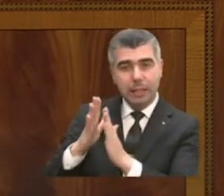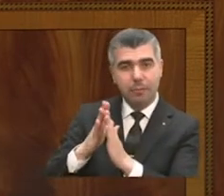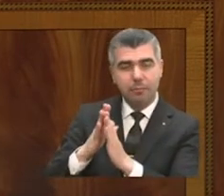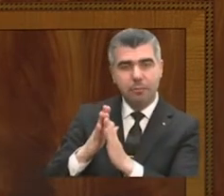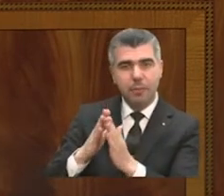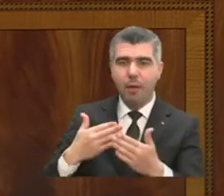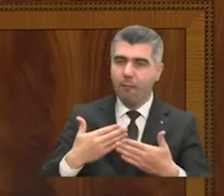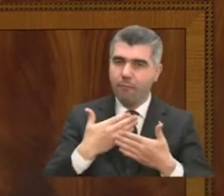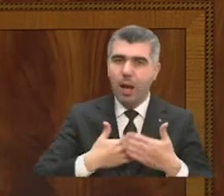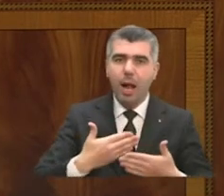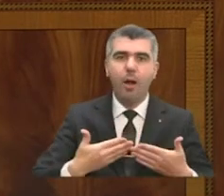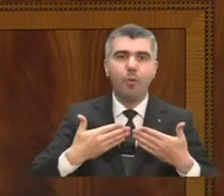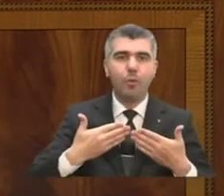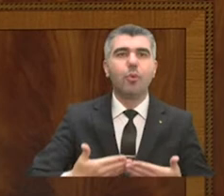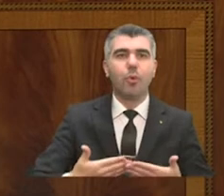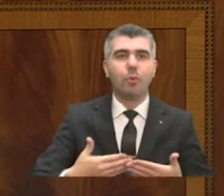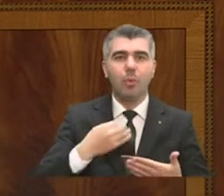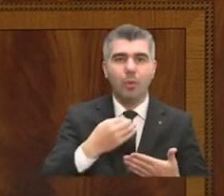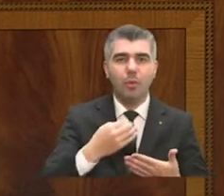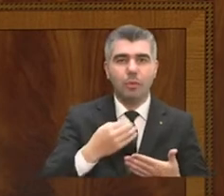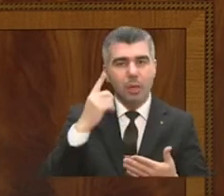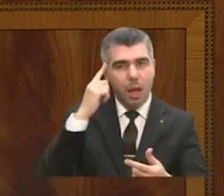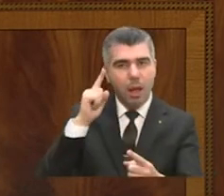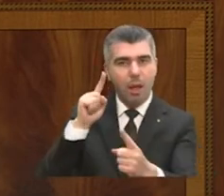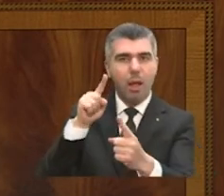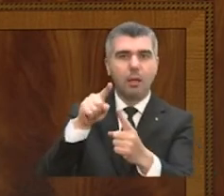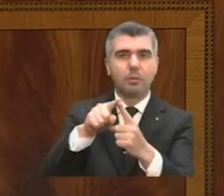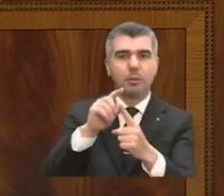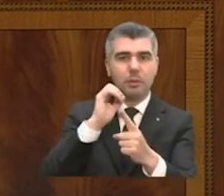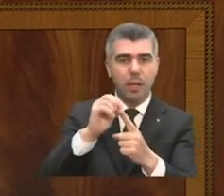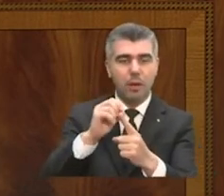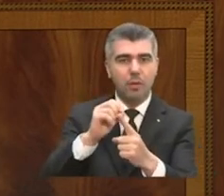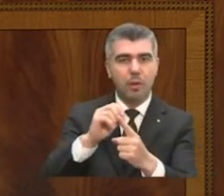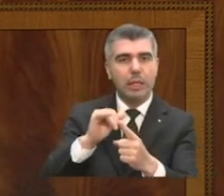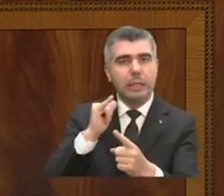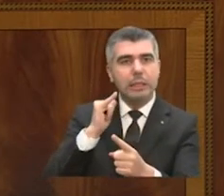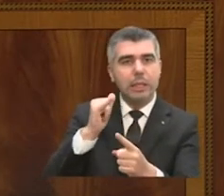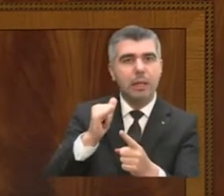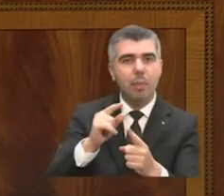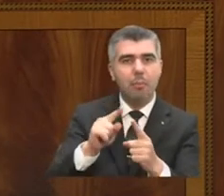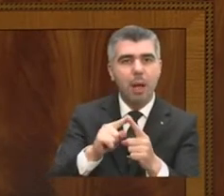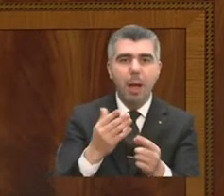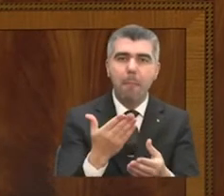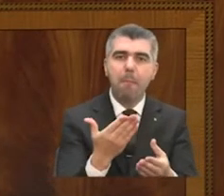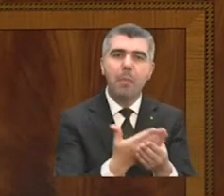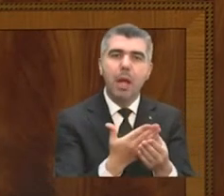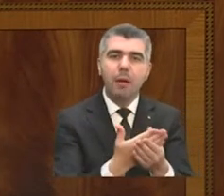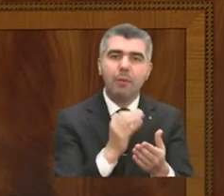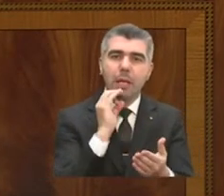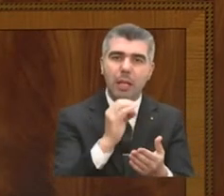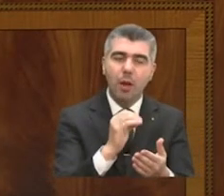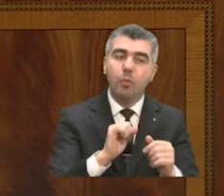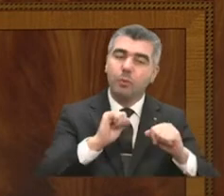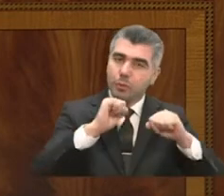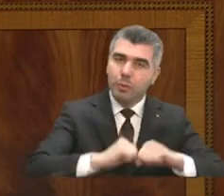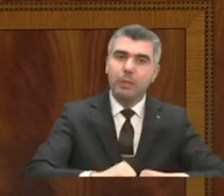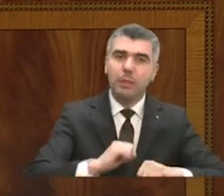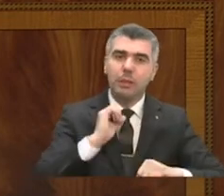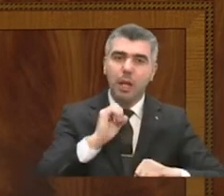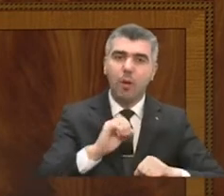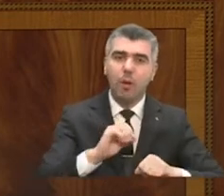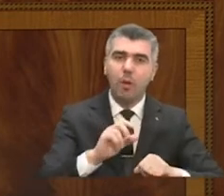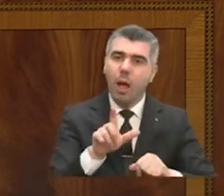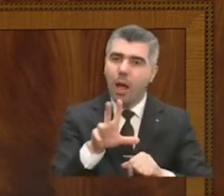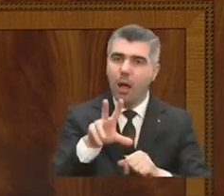pas évidemment vous défaire de cette position, on voudrait vous rappeler un certain